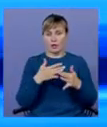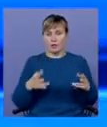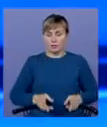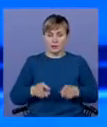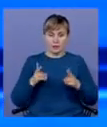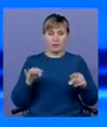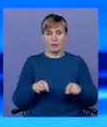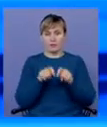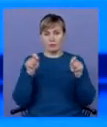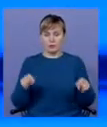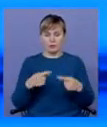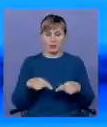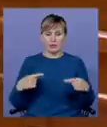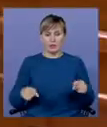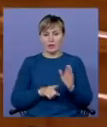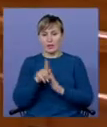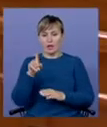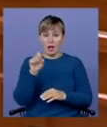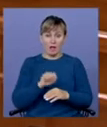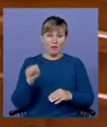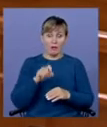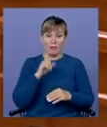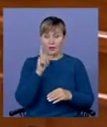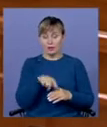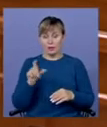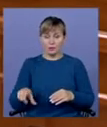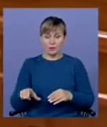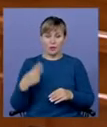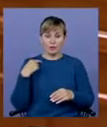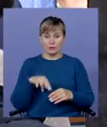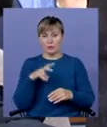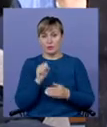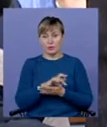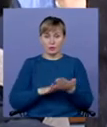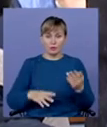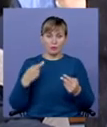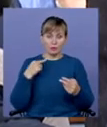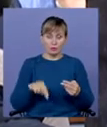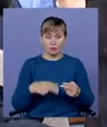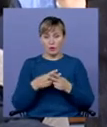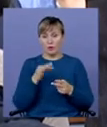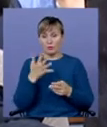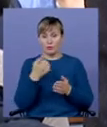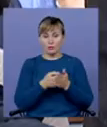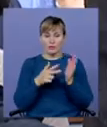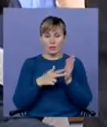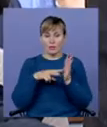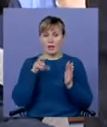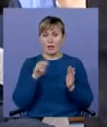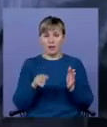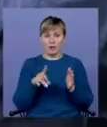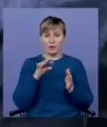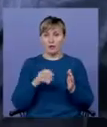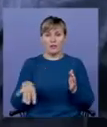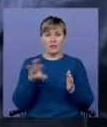и возбуждении розни. В начале августа молодых людей осудили на длительные тюремные сроки от 5 до 8 лет. Но не